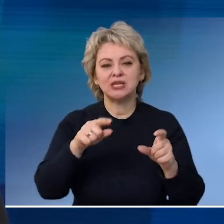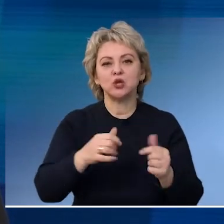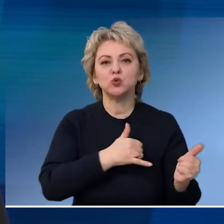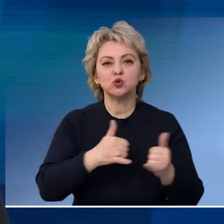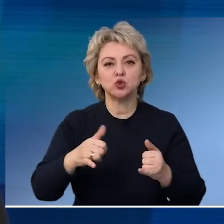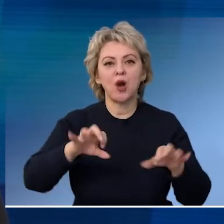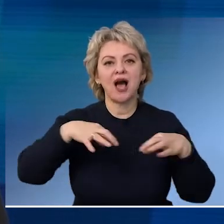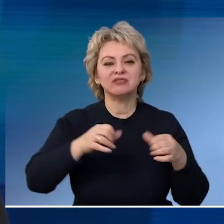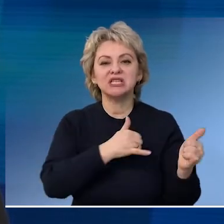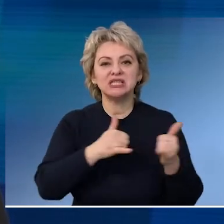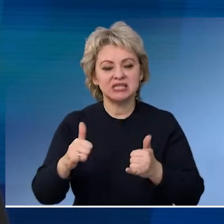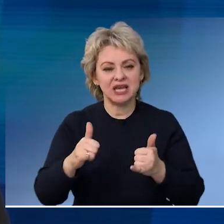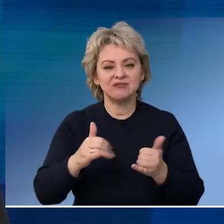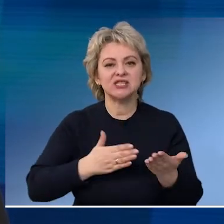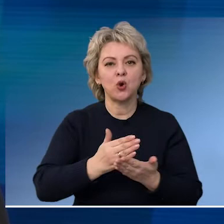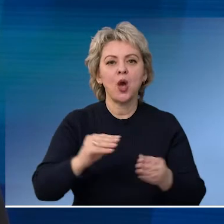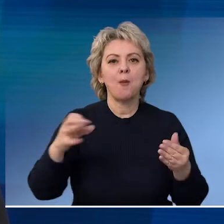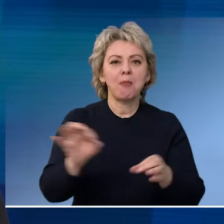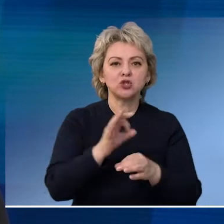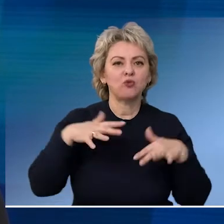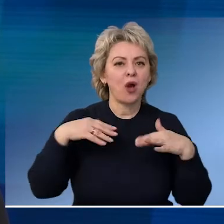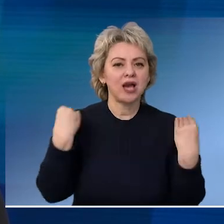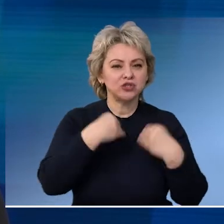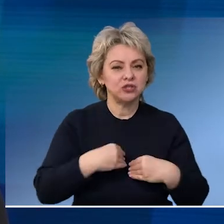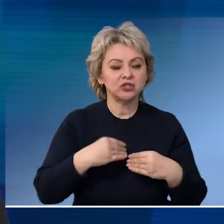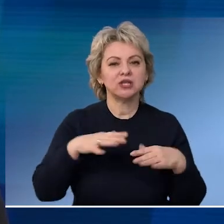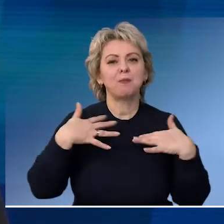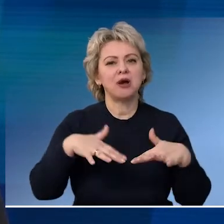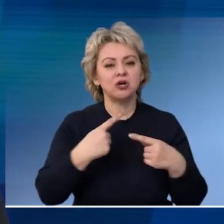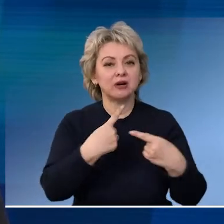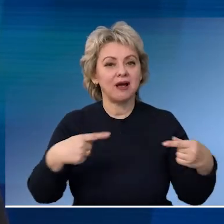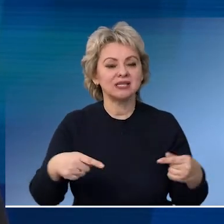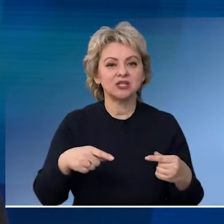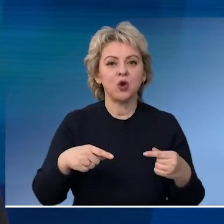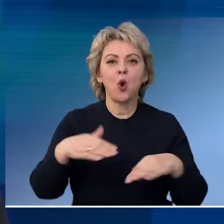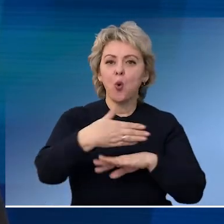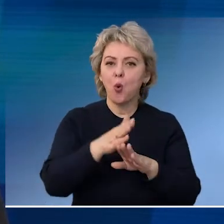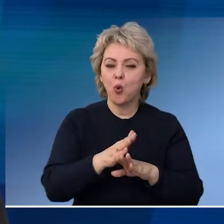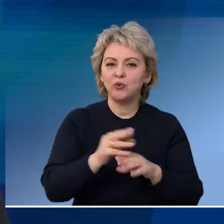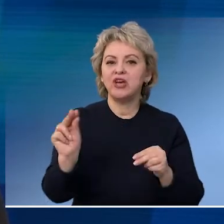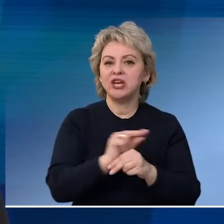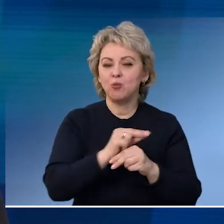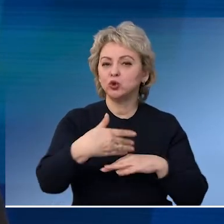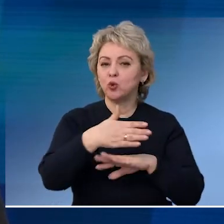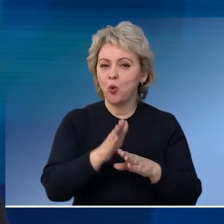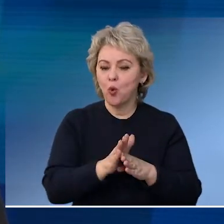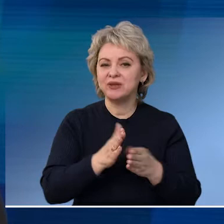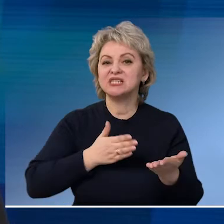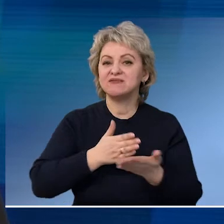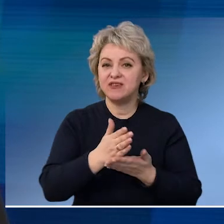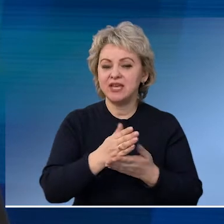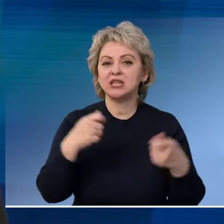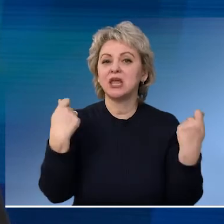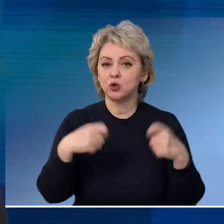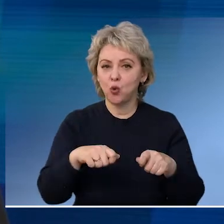в сфере услуг автосервиса, в сфере услуг по пошиву одежды, в сфере услуг по пошиву обуви и ремонту обуви, в